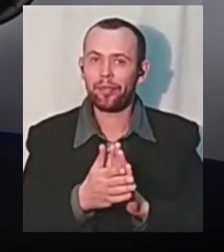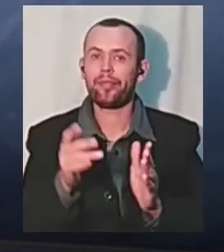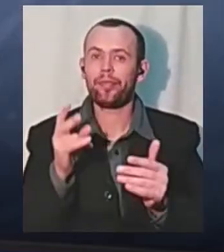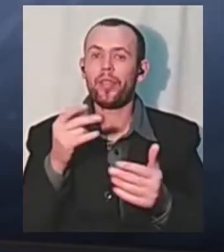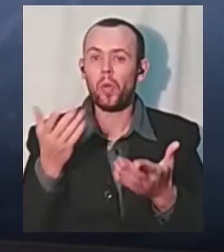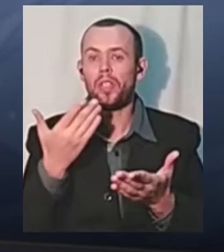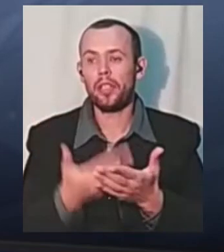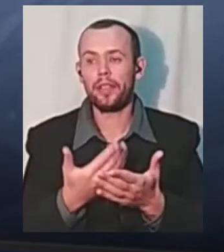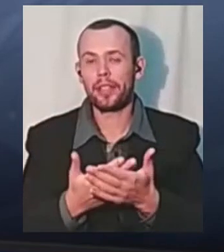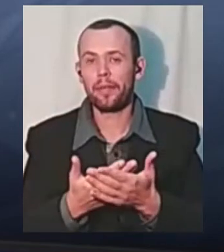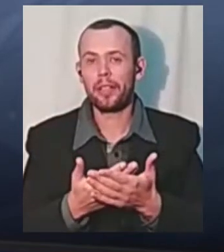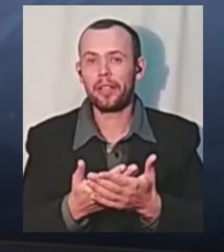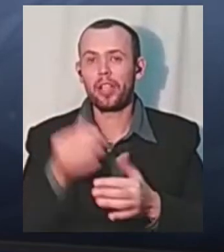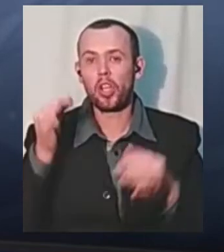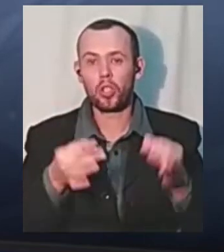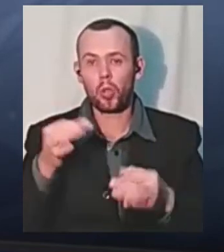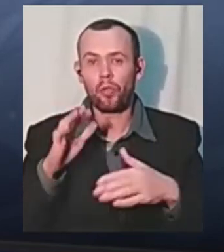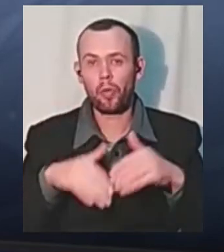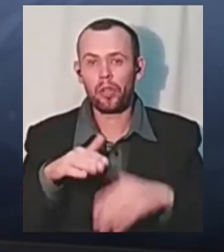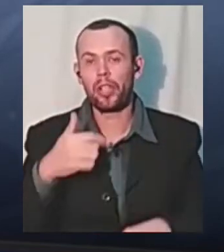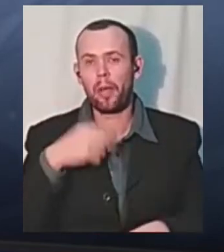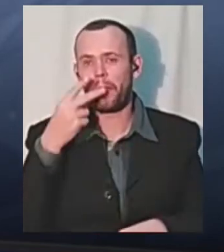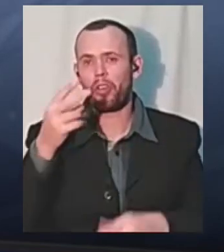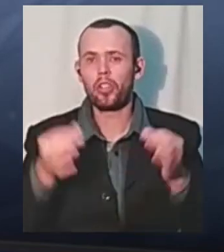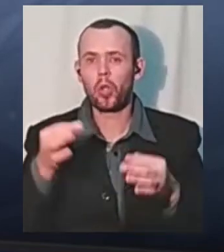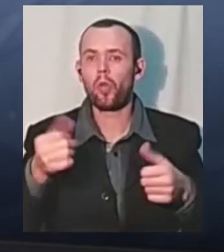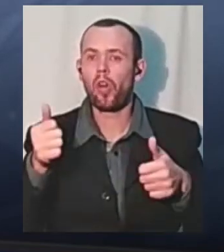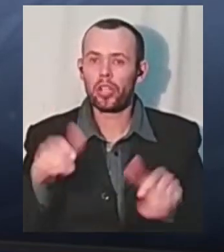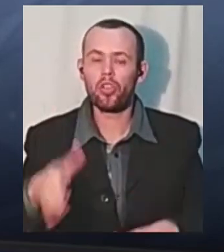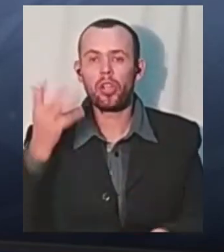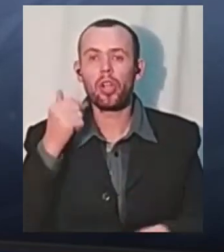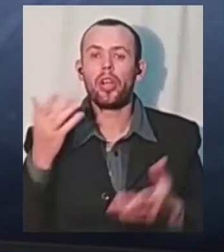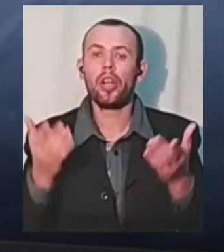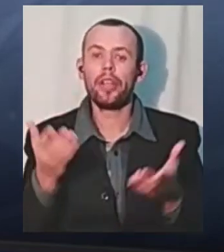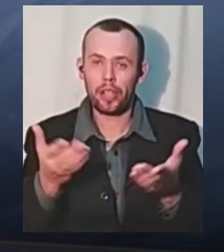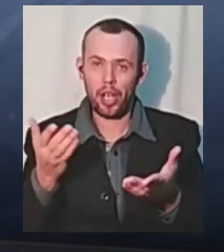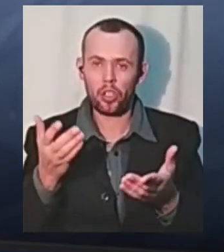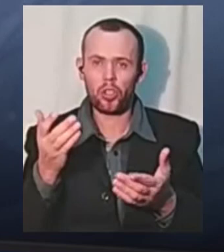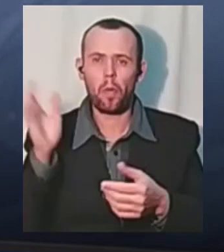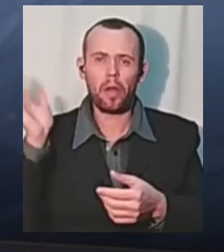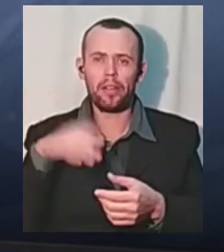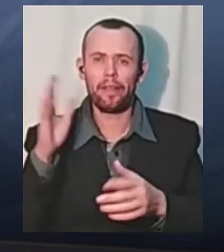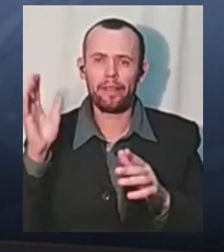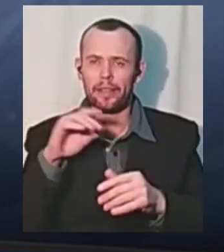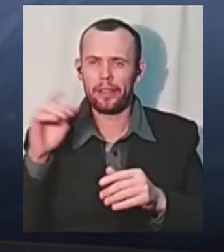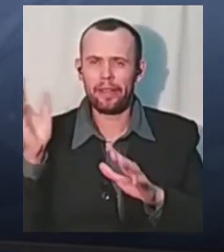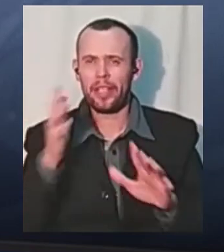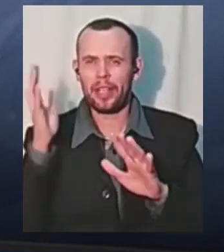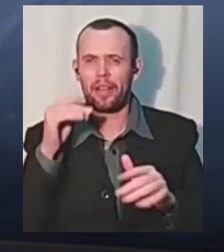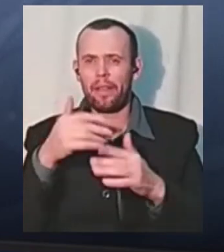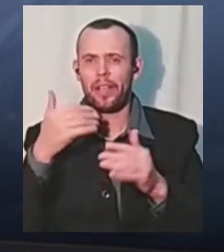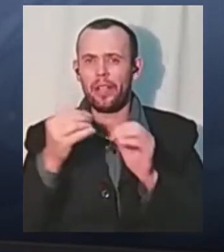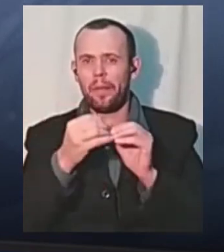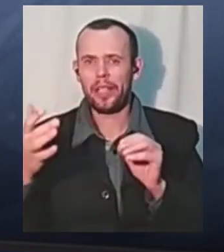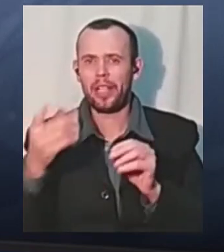була судова практика. Я бачив судове рішення, коли якщо пориви вітру сягали від 15 до